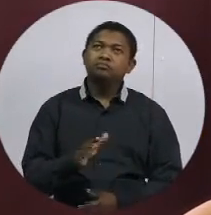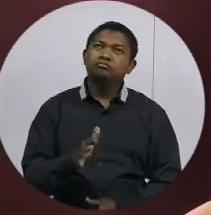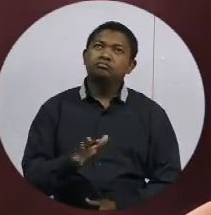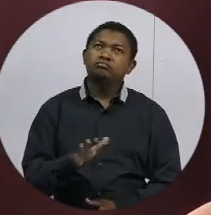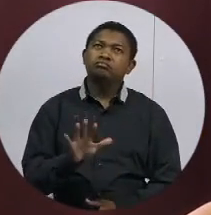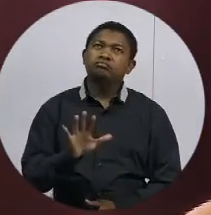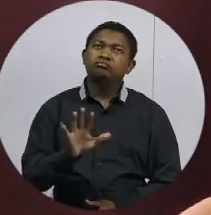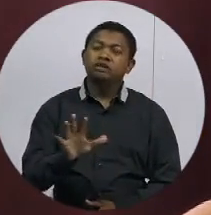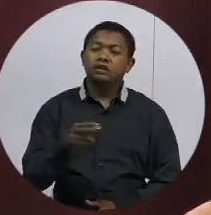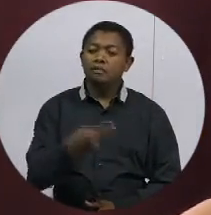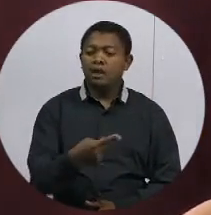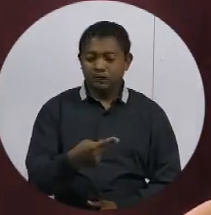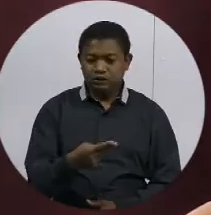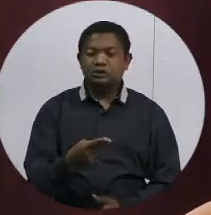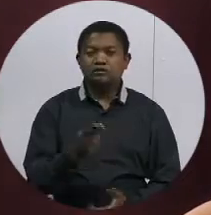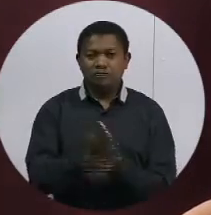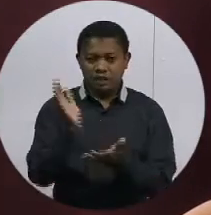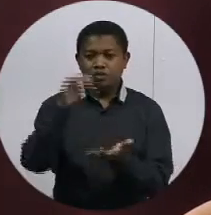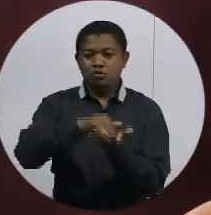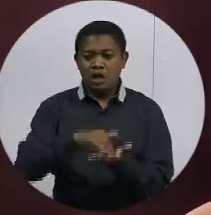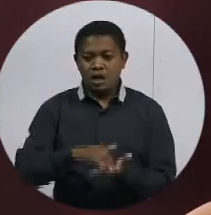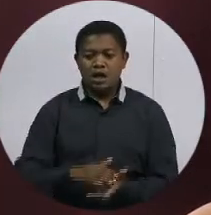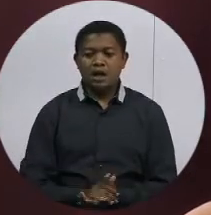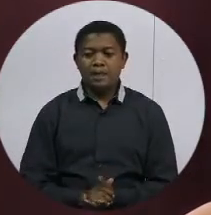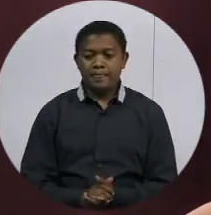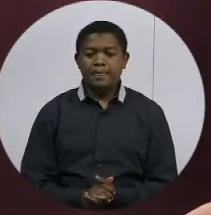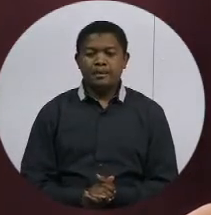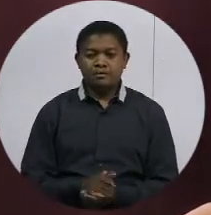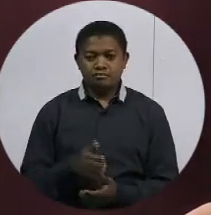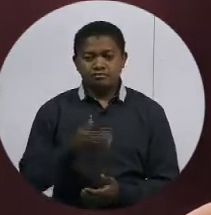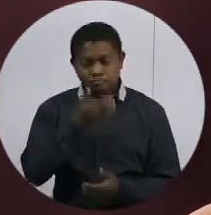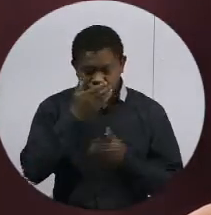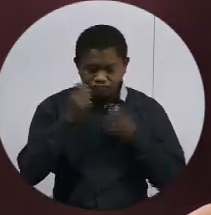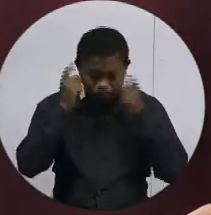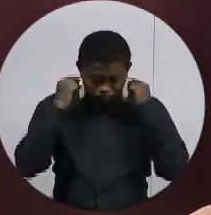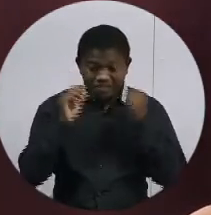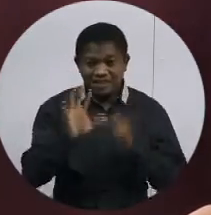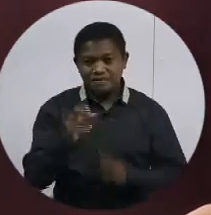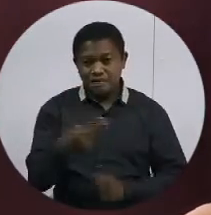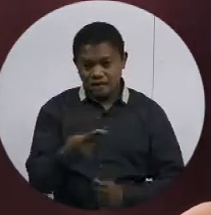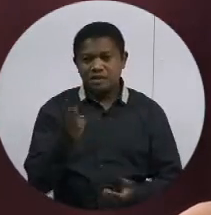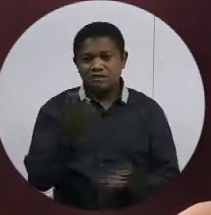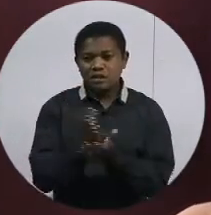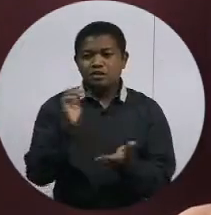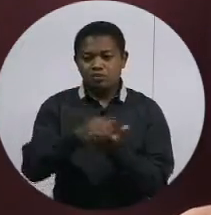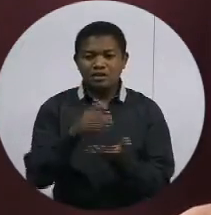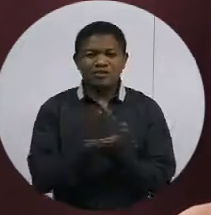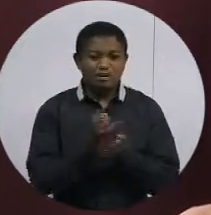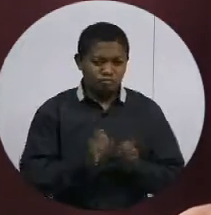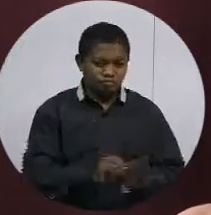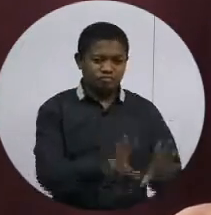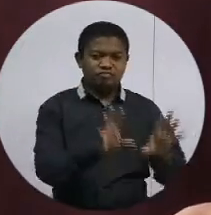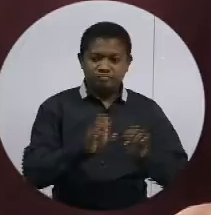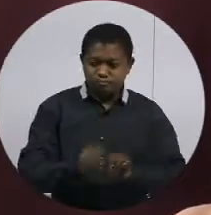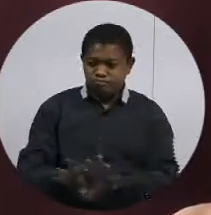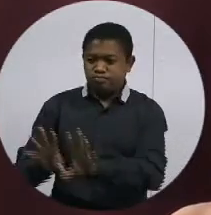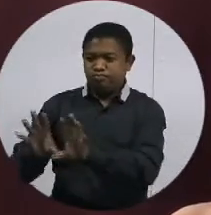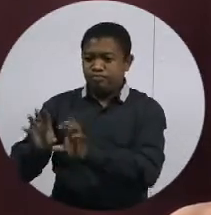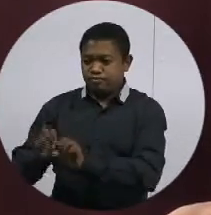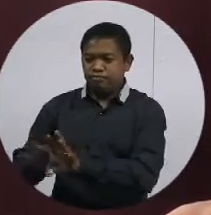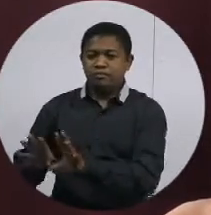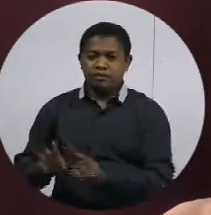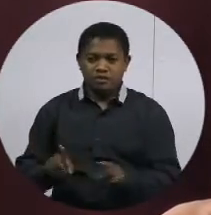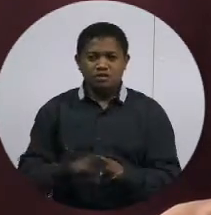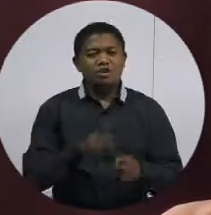dimy hetsy efa tonga, dimy hetsy masika zany efa tonga, efa naparitaka ny atsasany mahery ho